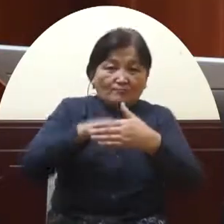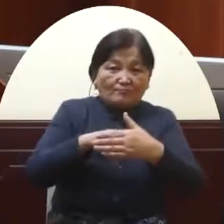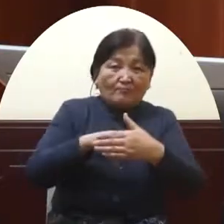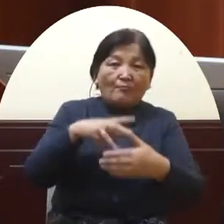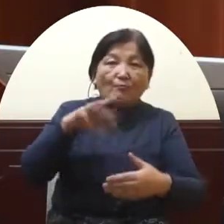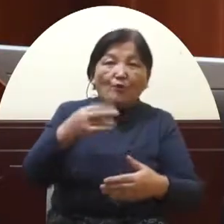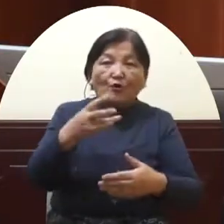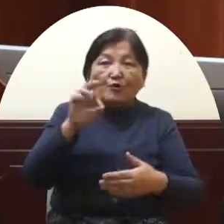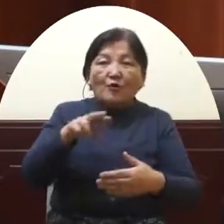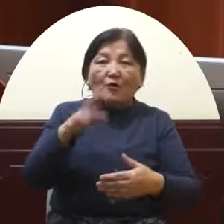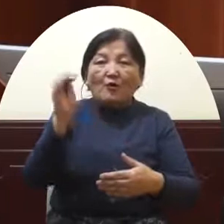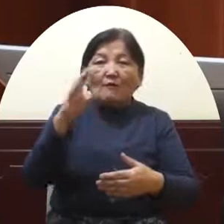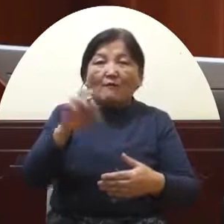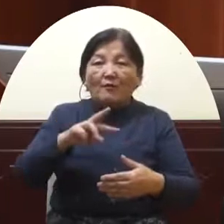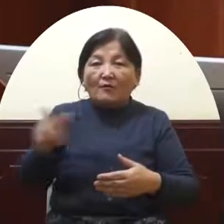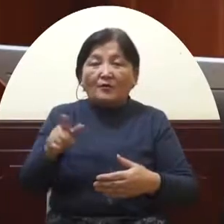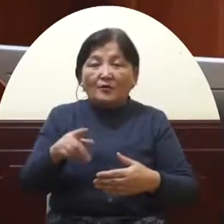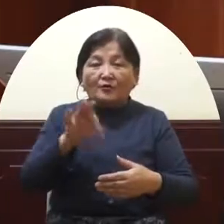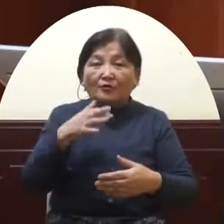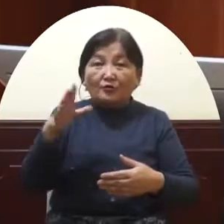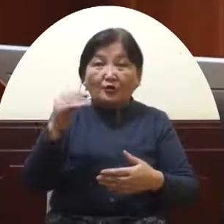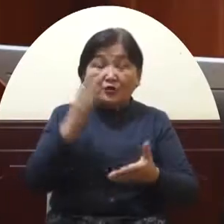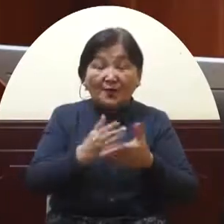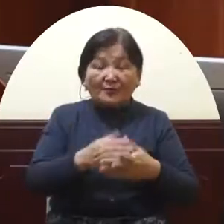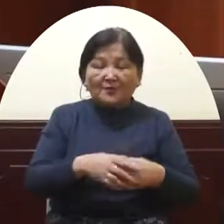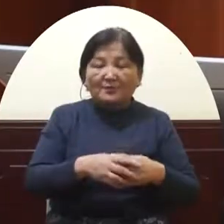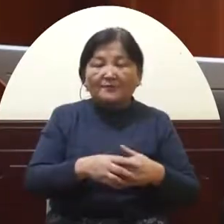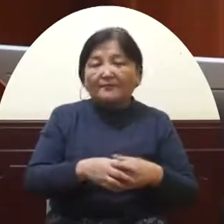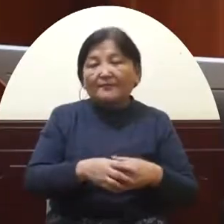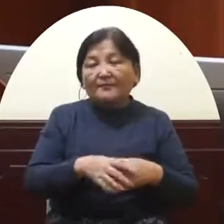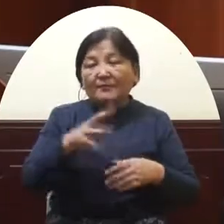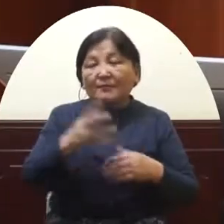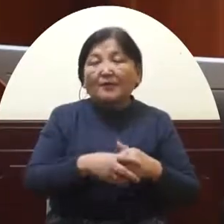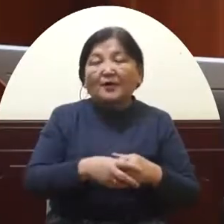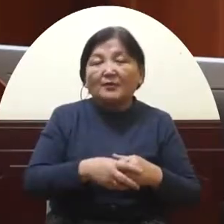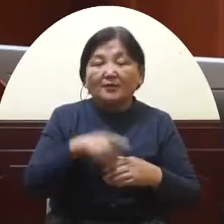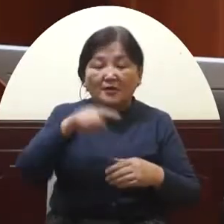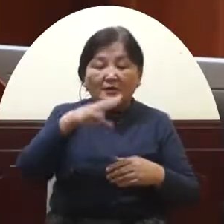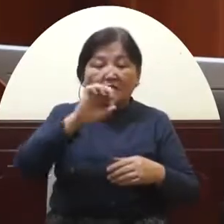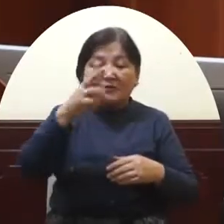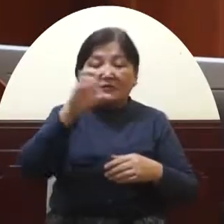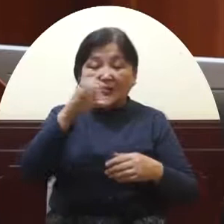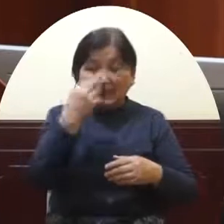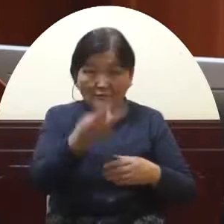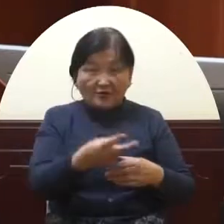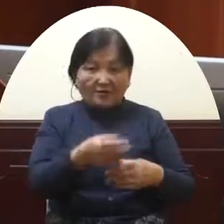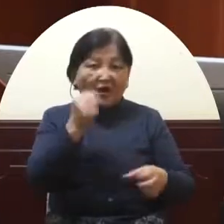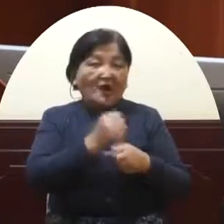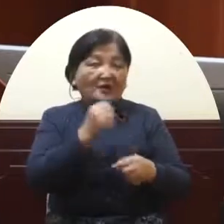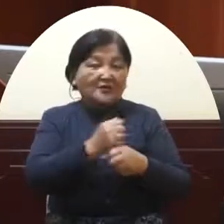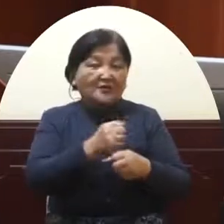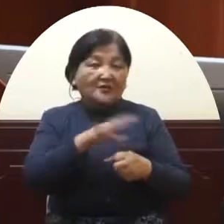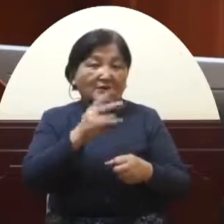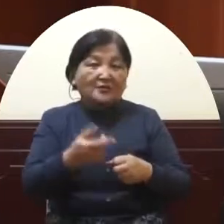монополь тогтоодөг юм байна. Бас нөгөө зүгээр яг энэ текстэн дээрээс харахад ажилчид нь бас өөр